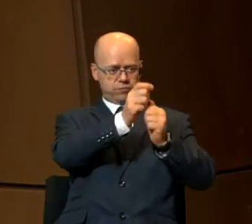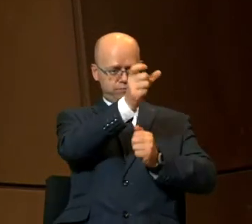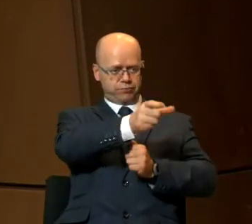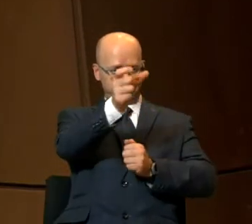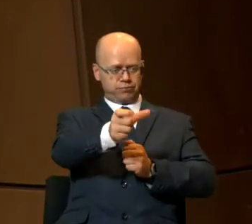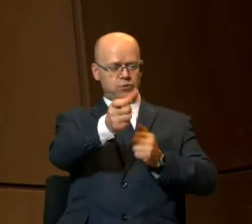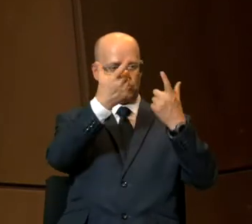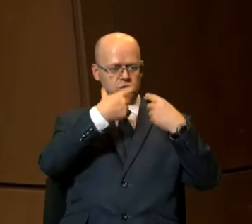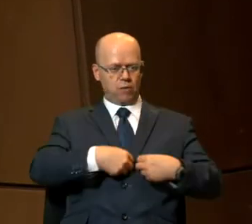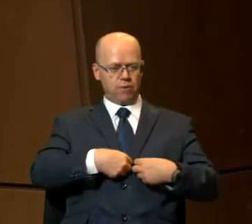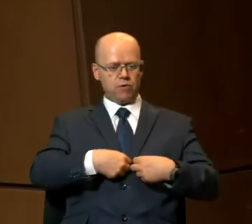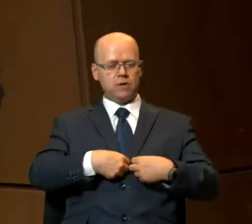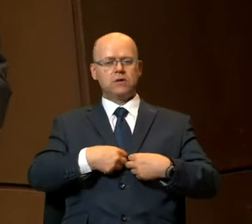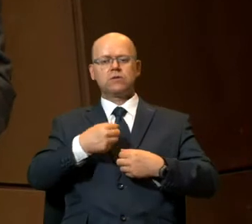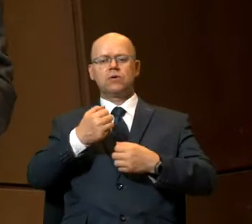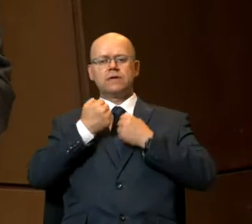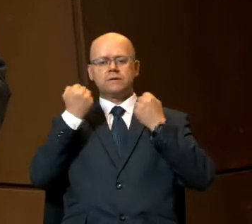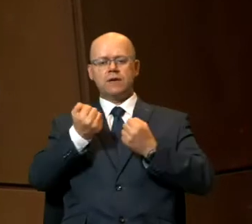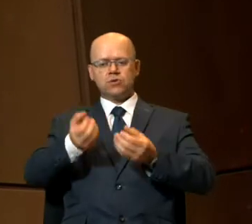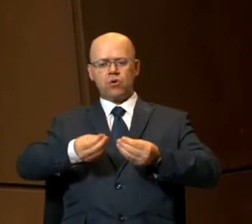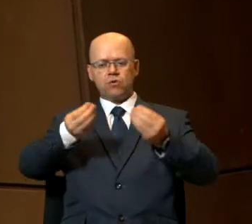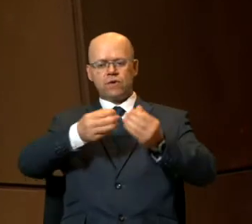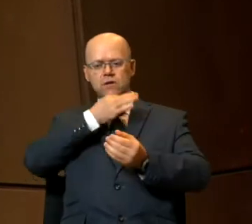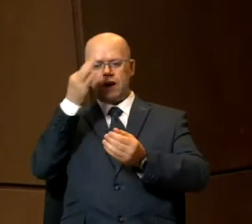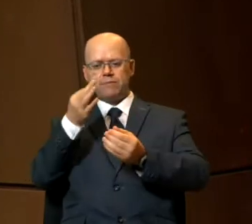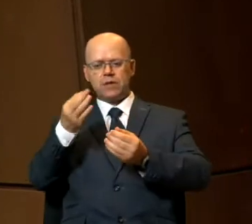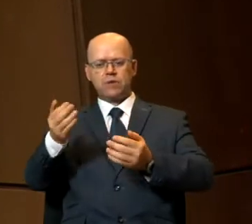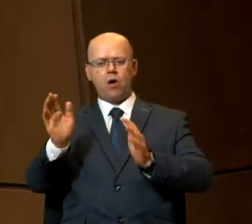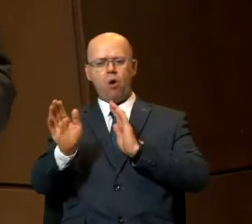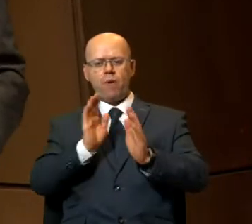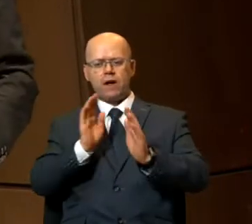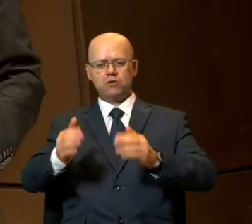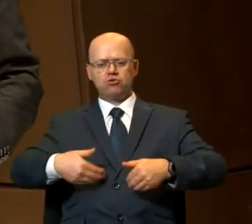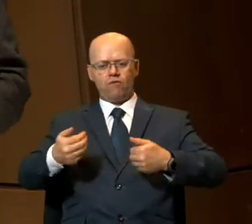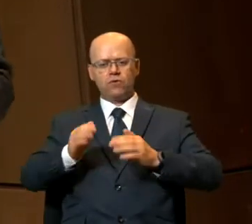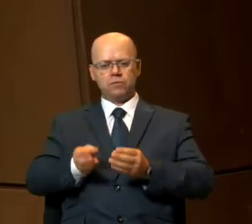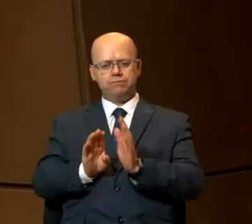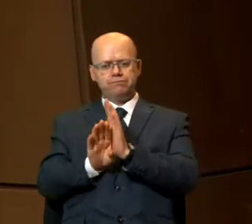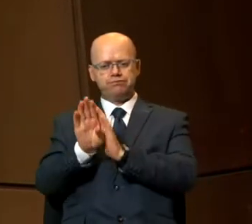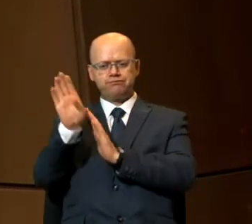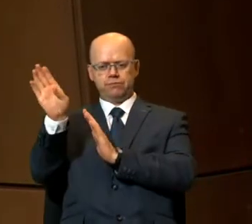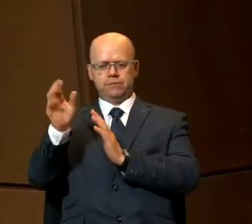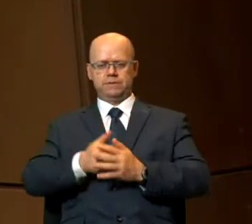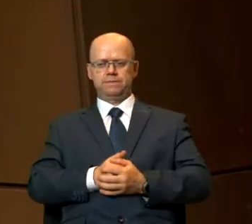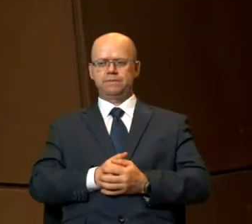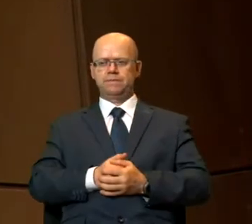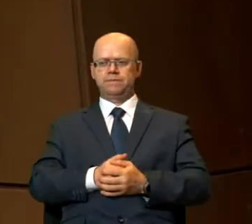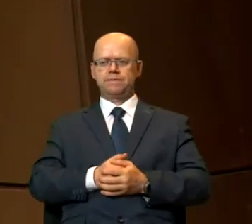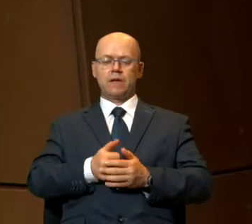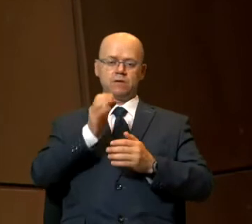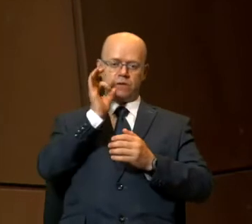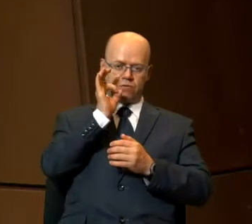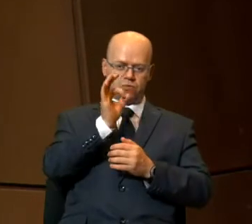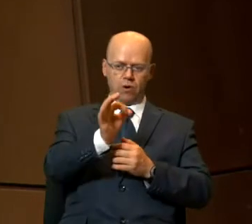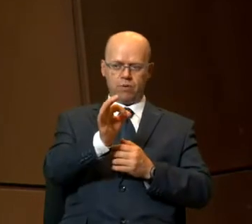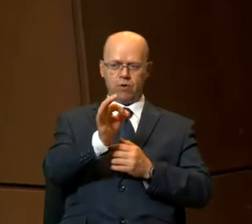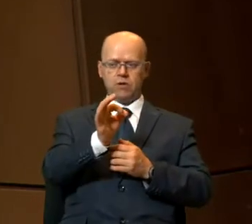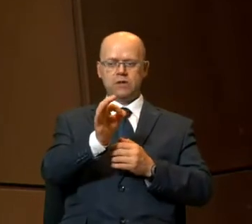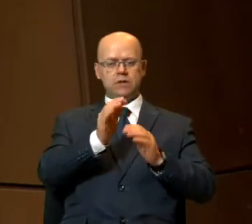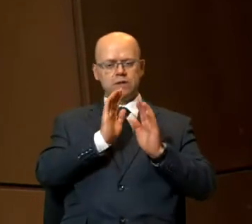optymalny system opieki zdrowotnej lub szkolnictwa. Jeśli chodzi o dążenie do wspólnego dobra, jest to